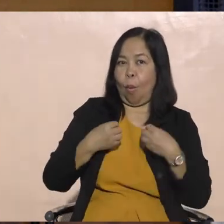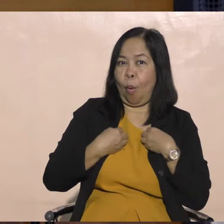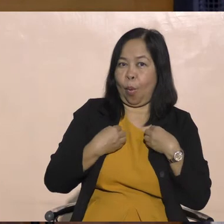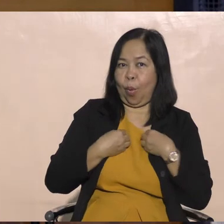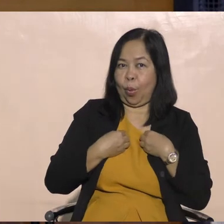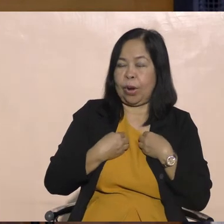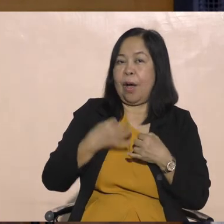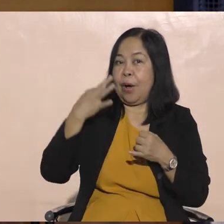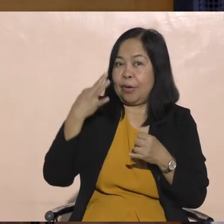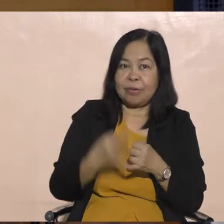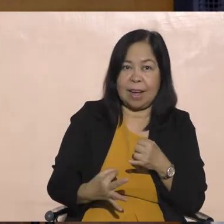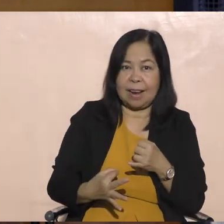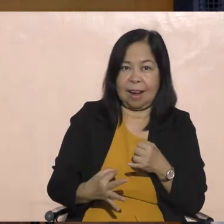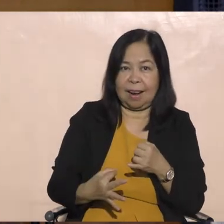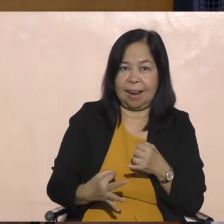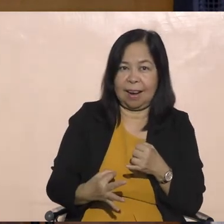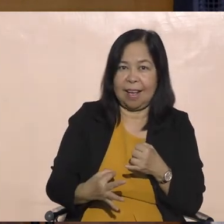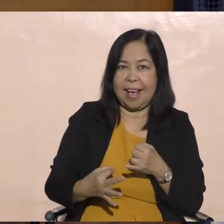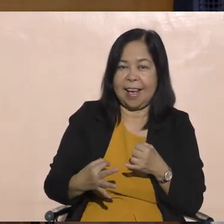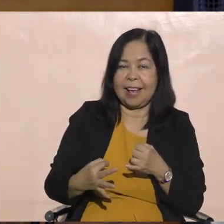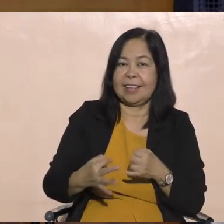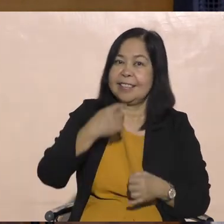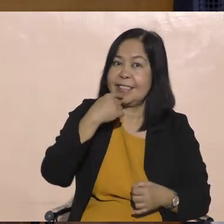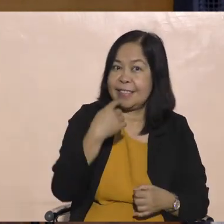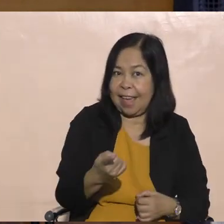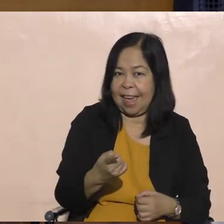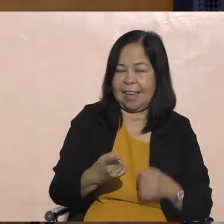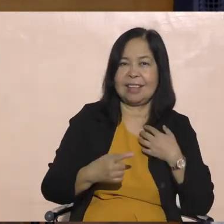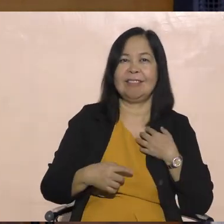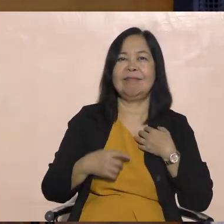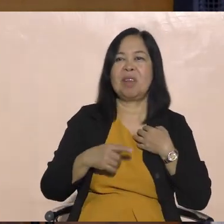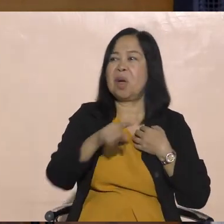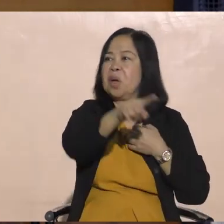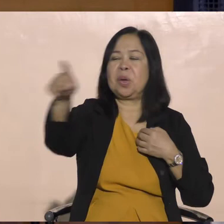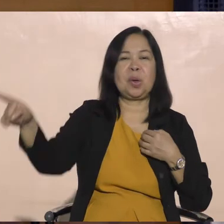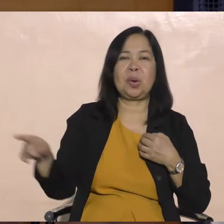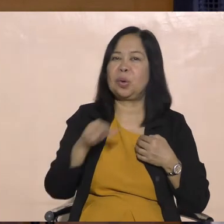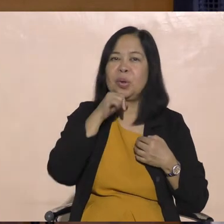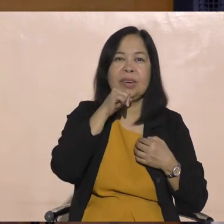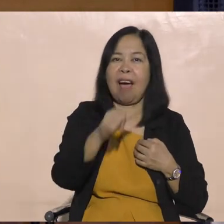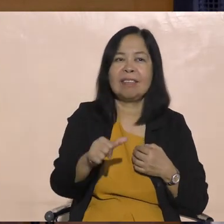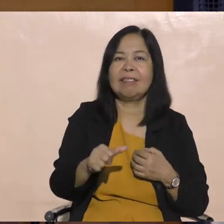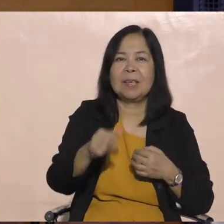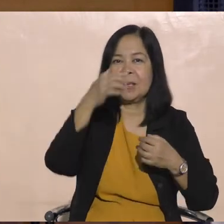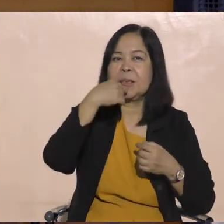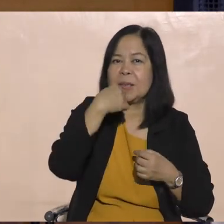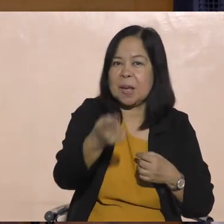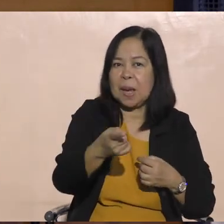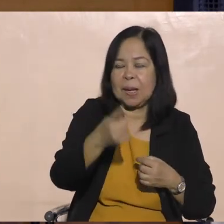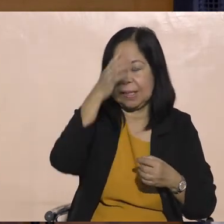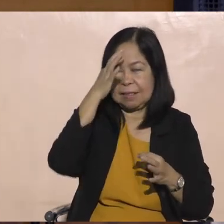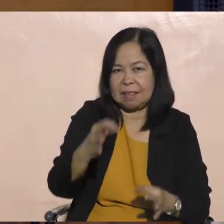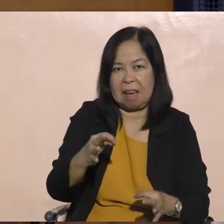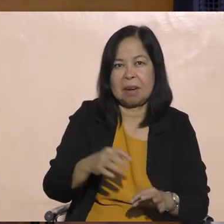final nga ikasulti. God has always the final say. Amen? Hallelujah. Let me tell you something, mga